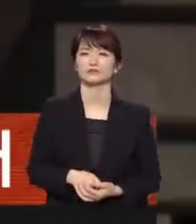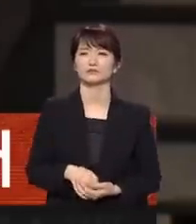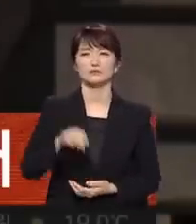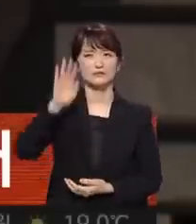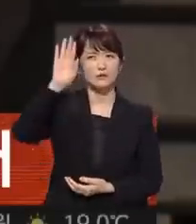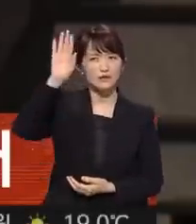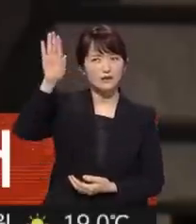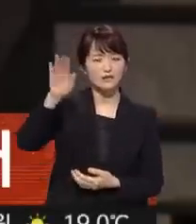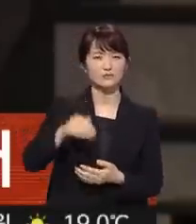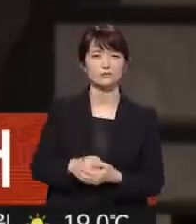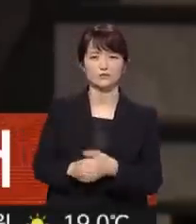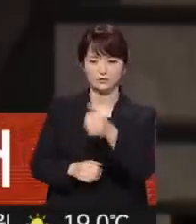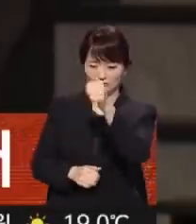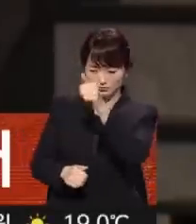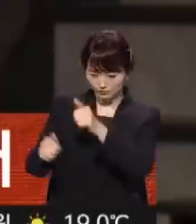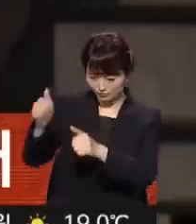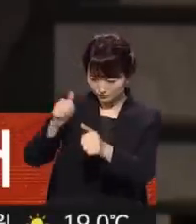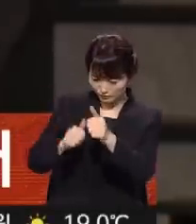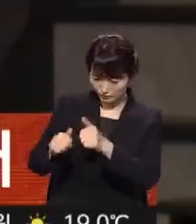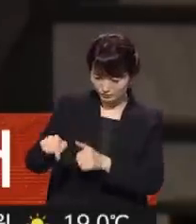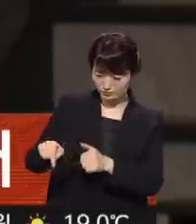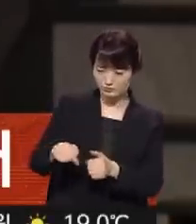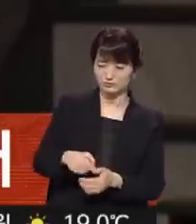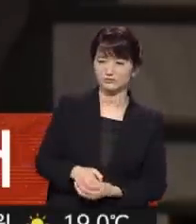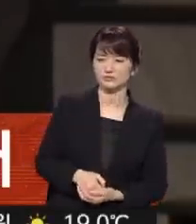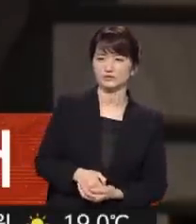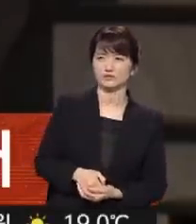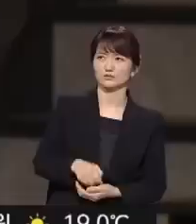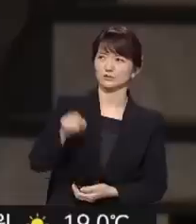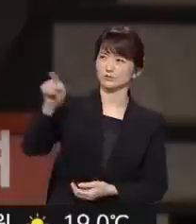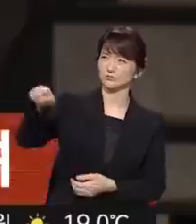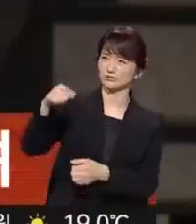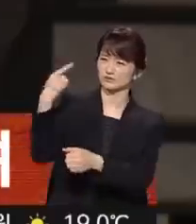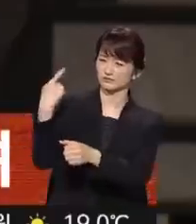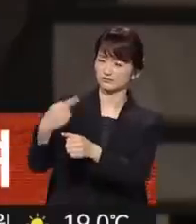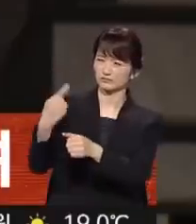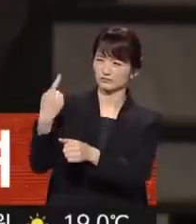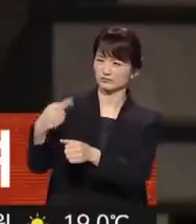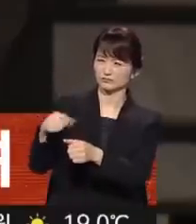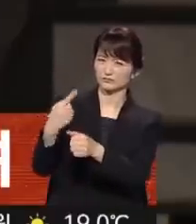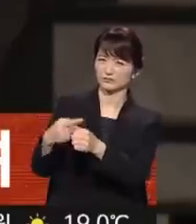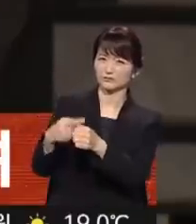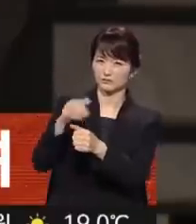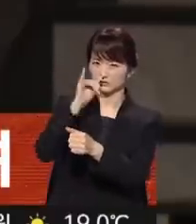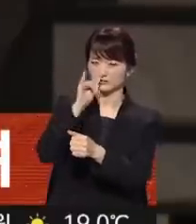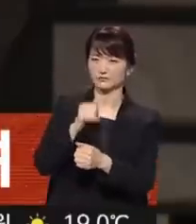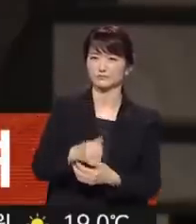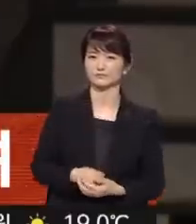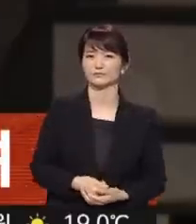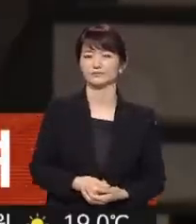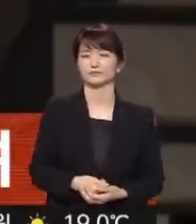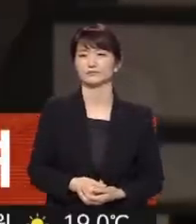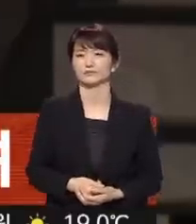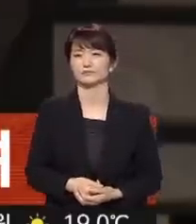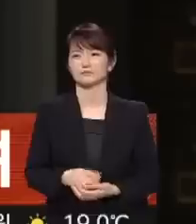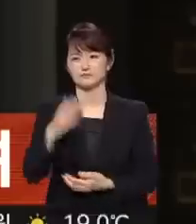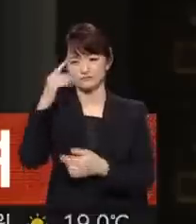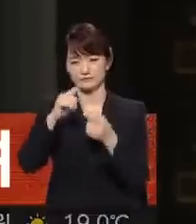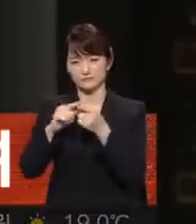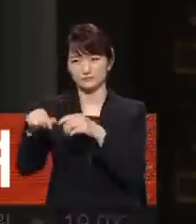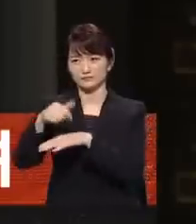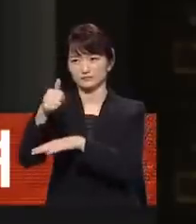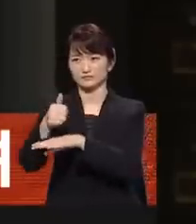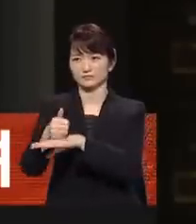앞으로 후대에 의해서 우리 세대가 손가락질을 받지 않을까 하는 그런 생각이 드는데요. 그러니까. 네. 자, 세종대왕께서 이제 말씀하신 건